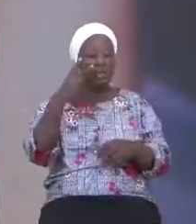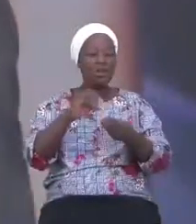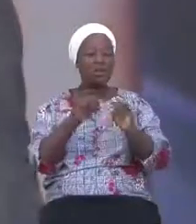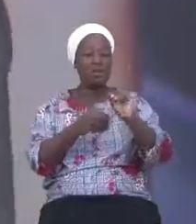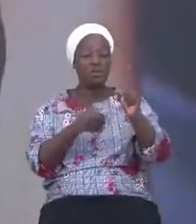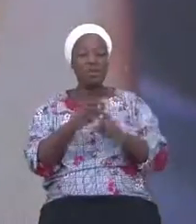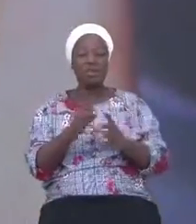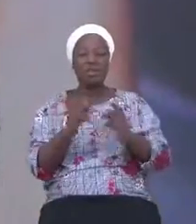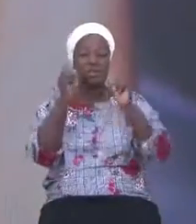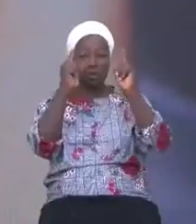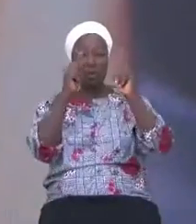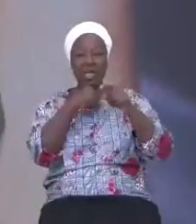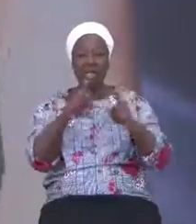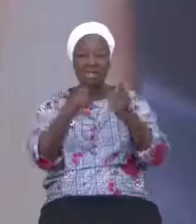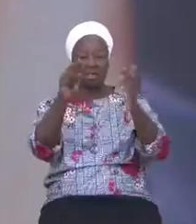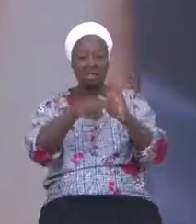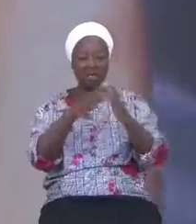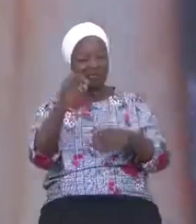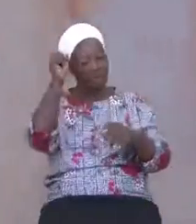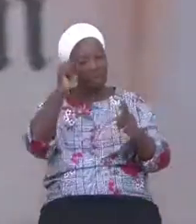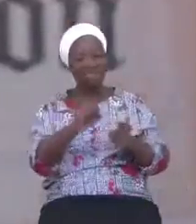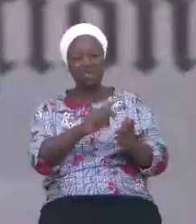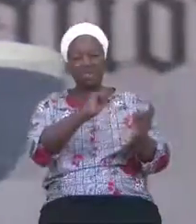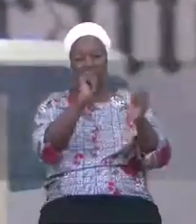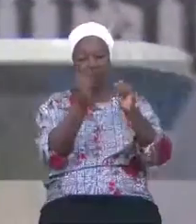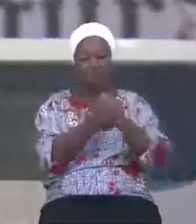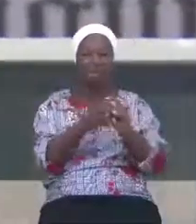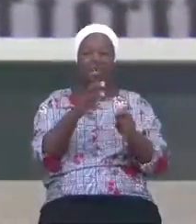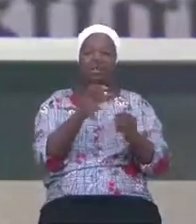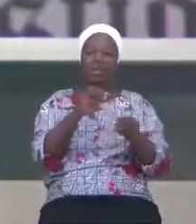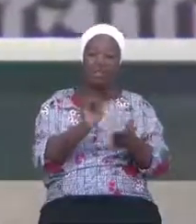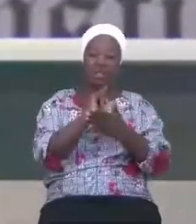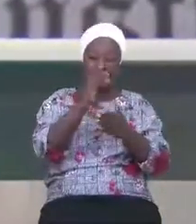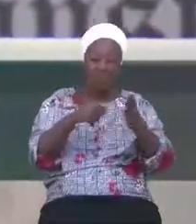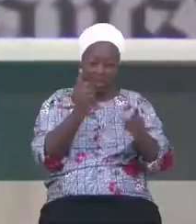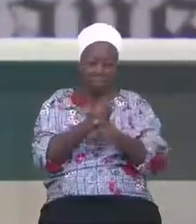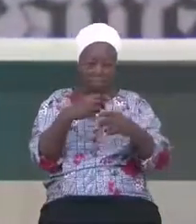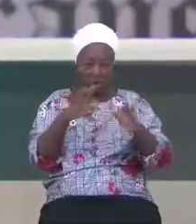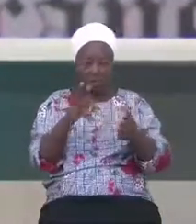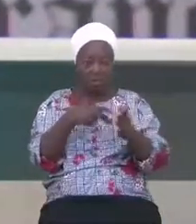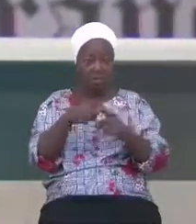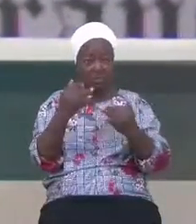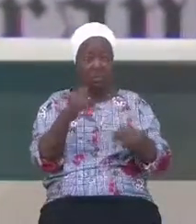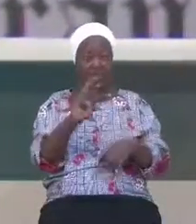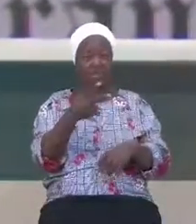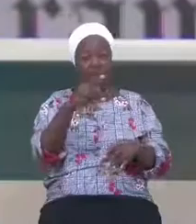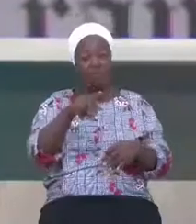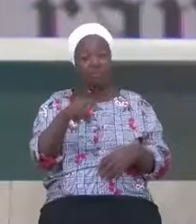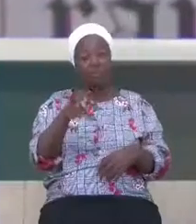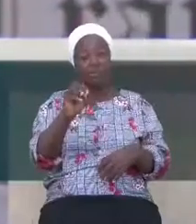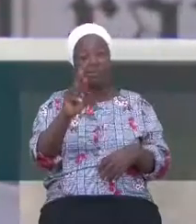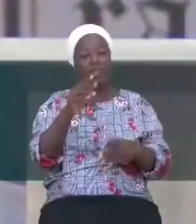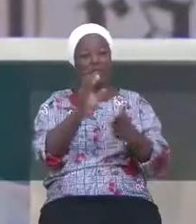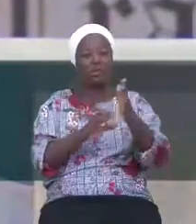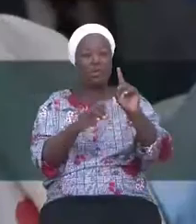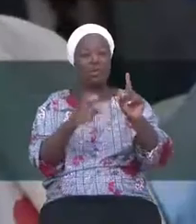sa transfiguration. C'est ce que je vous ai lu maintenant en 2 Pierre chapitre 1. Lisons là-bas à